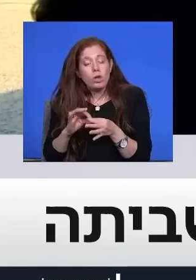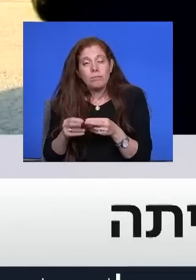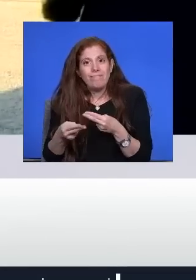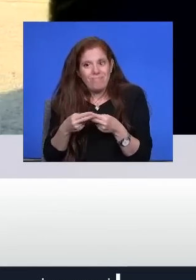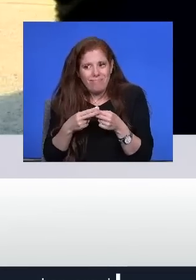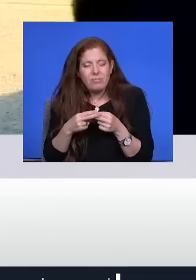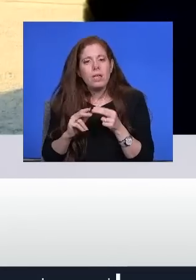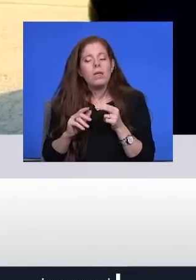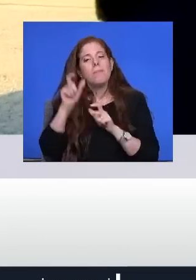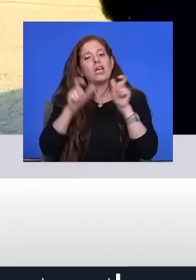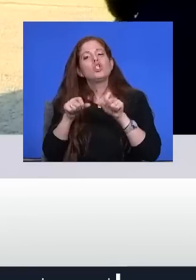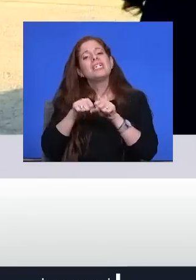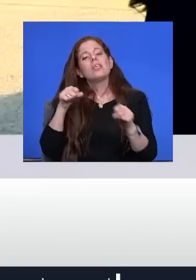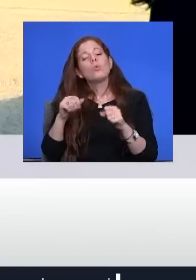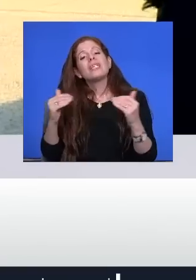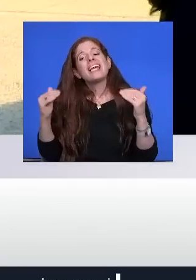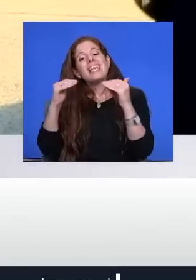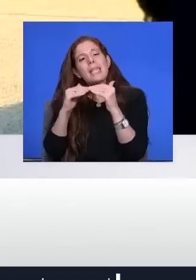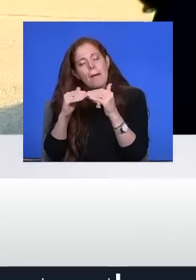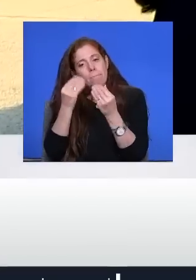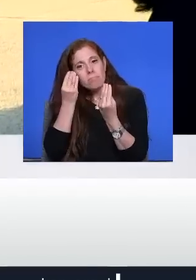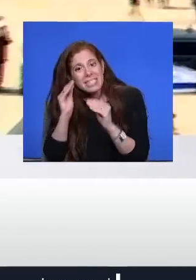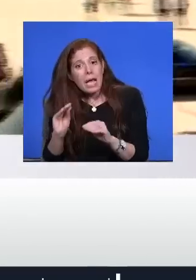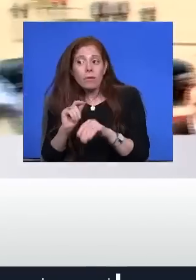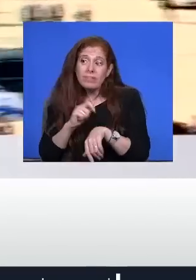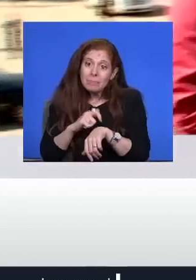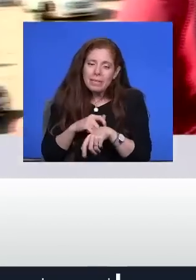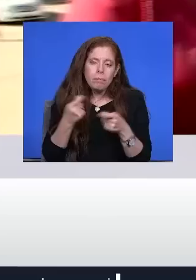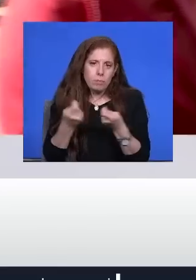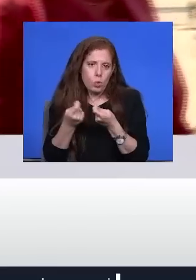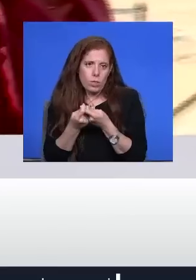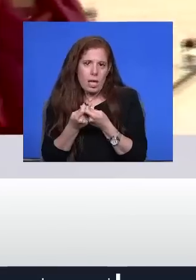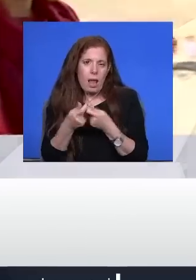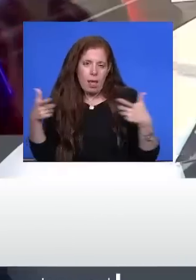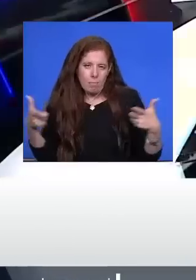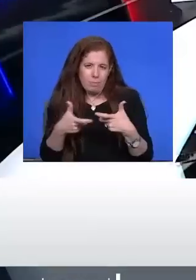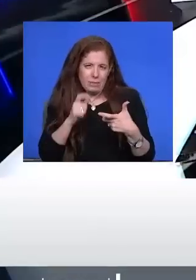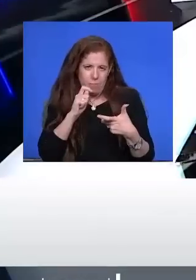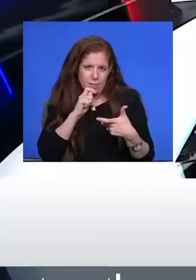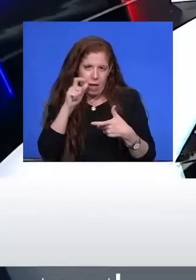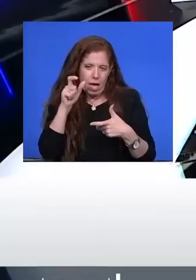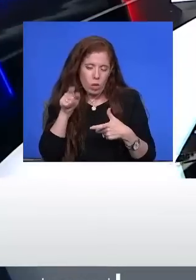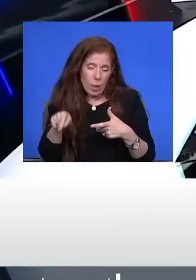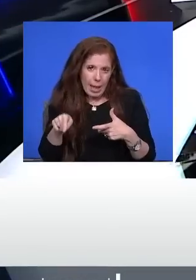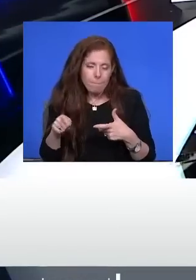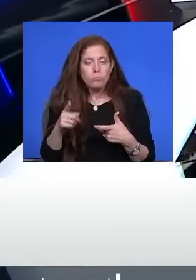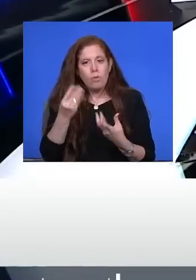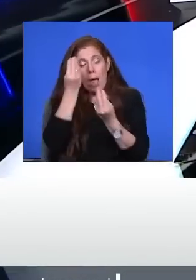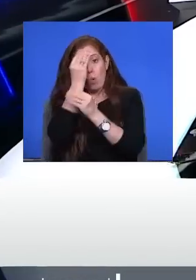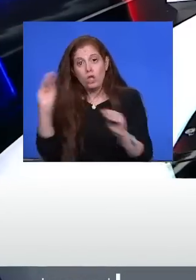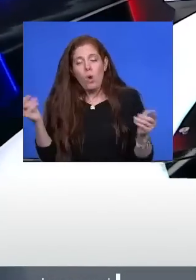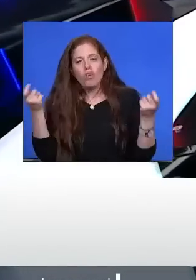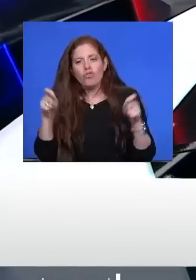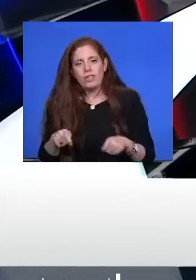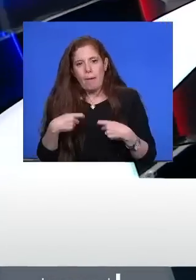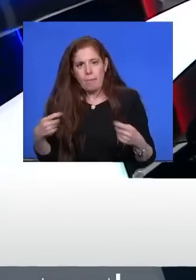אנשי ההסתדרות כדי לתאם מסרים וזמנים בנוגע למסיבת העיתונאים שבה הודיעה ההסתדרות על שביתה כללית במשק.